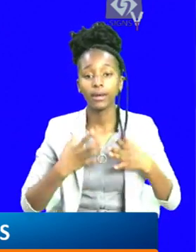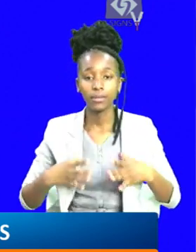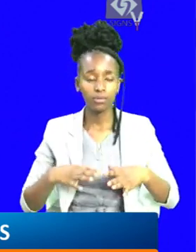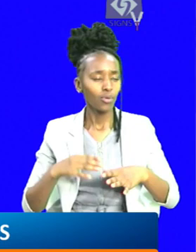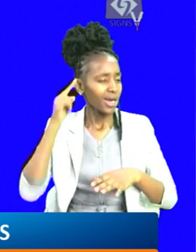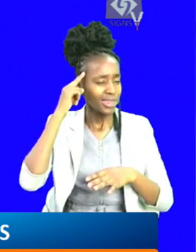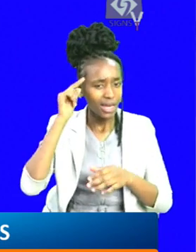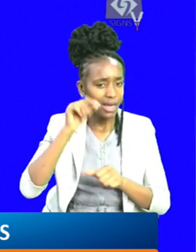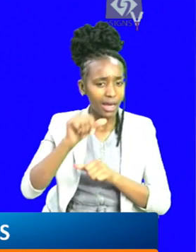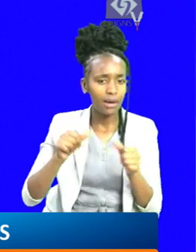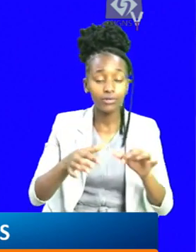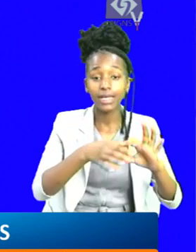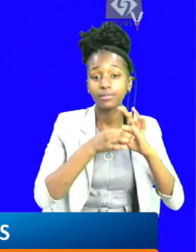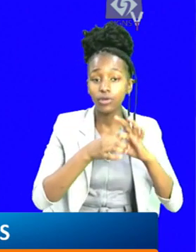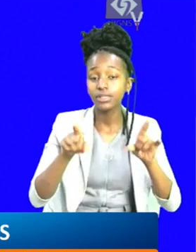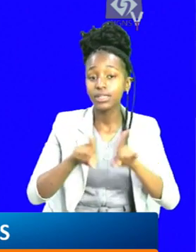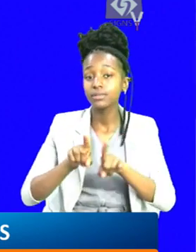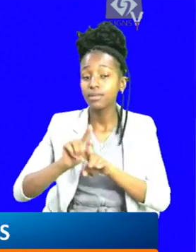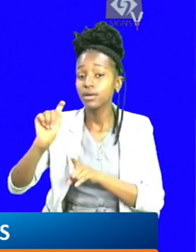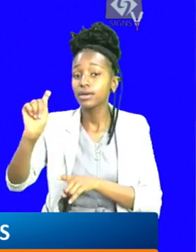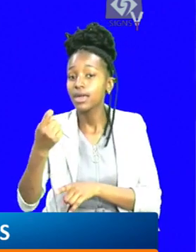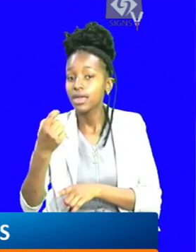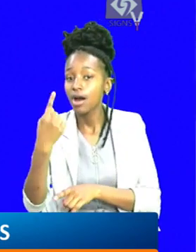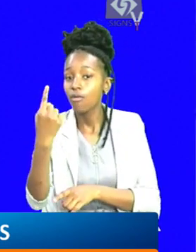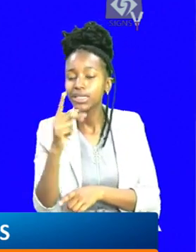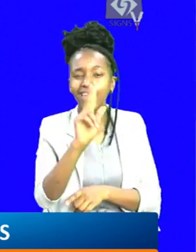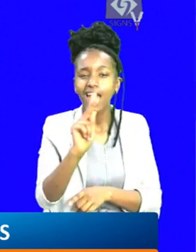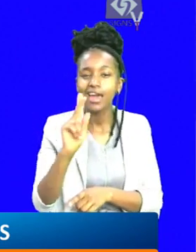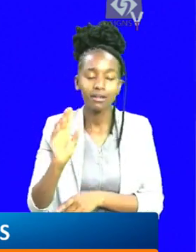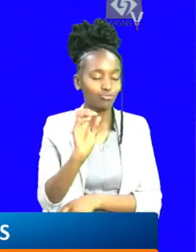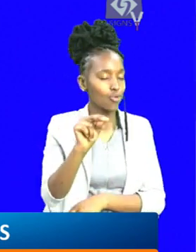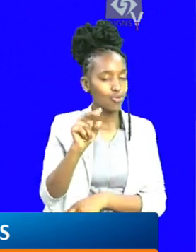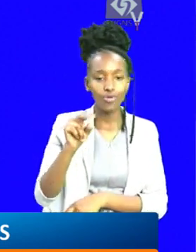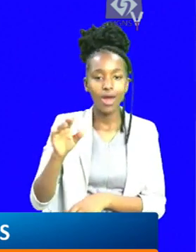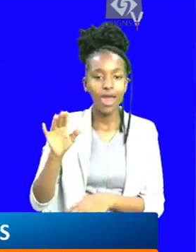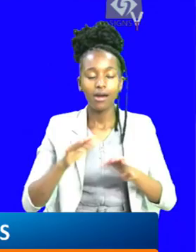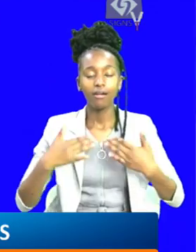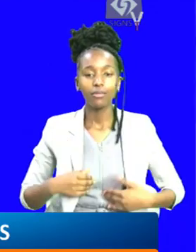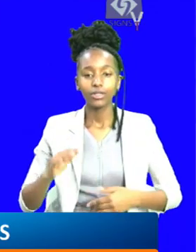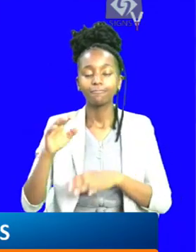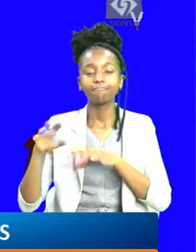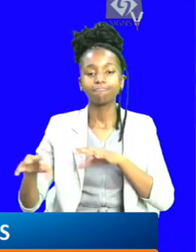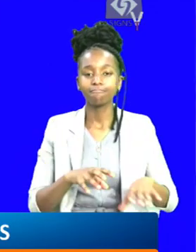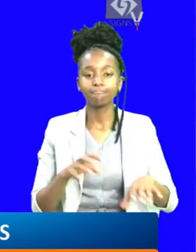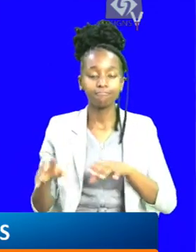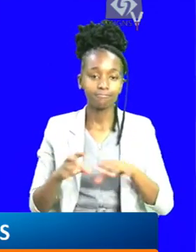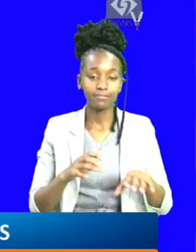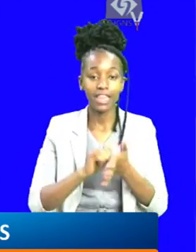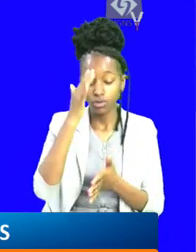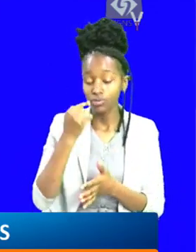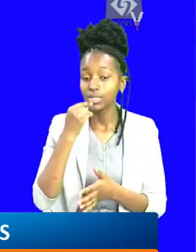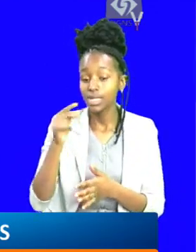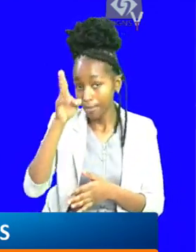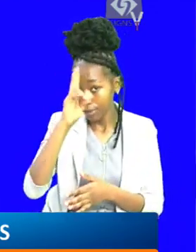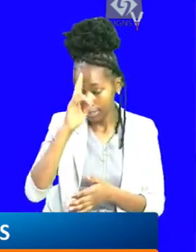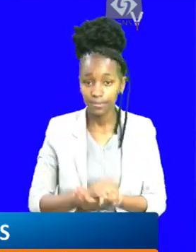kitu kimoja bila hata kujali wewe kama ni Azimio ama ni KK. Kila mtu